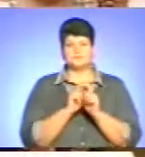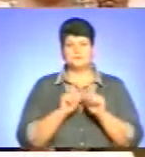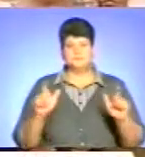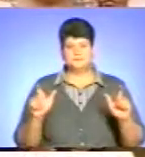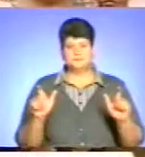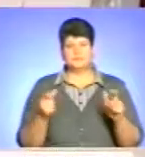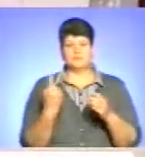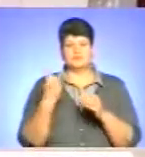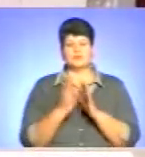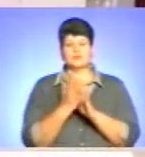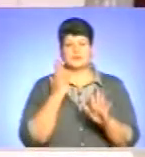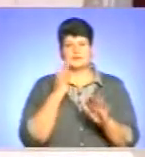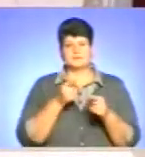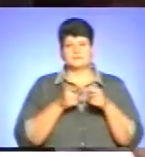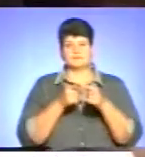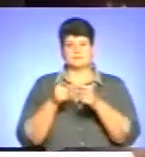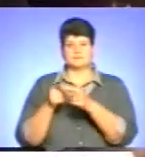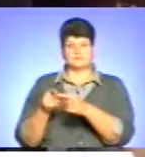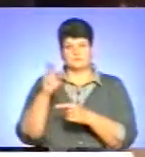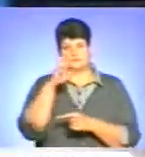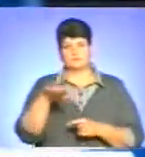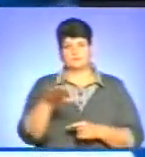першу чергу у віддалених куточках країни.